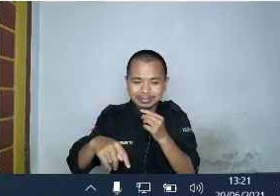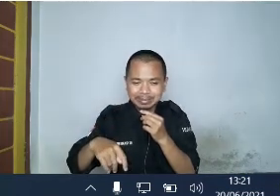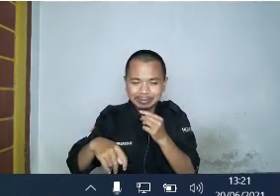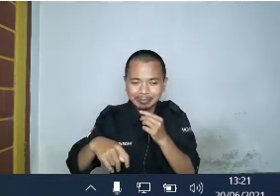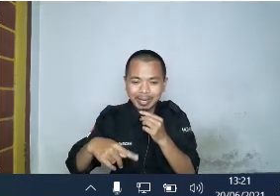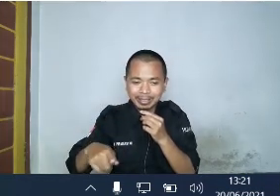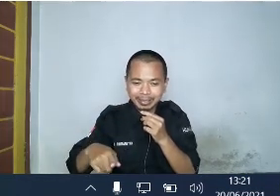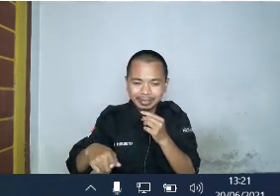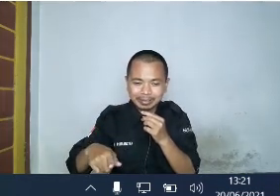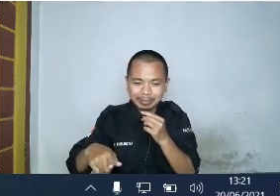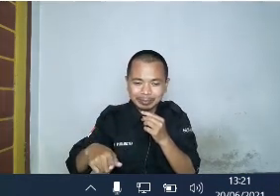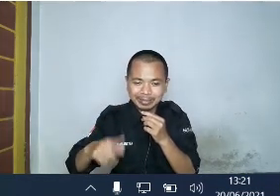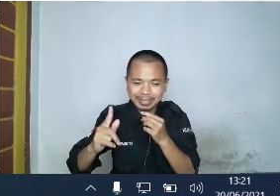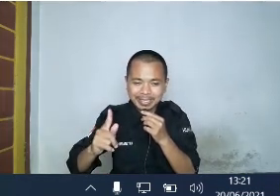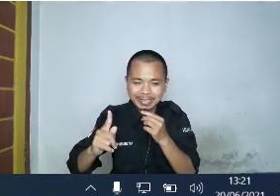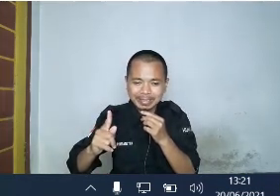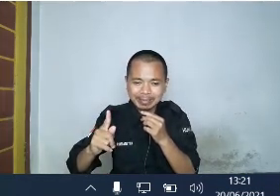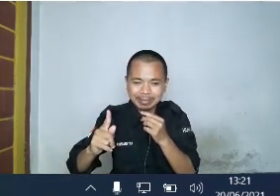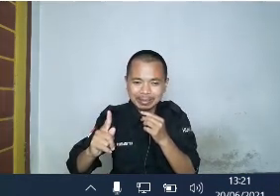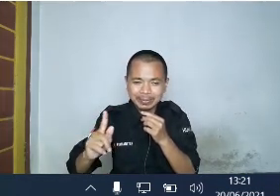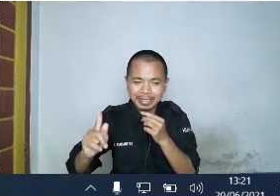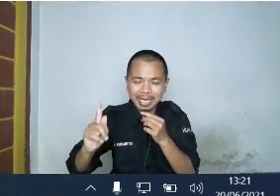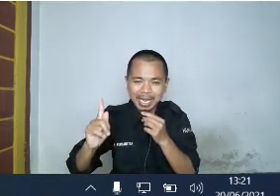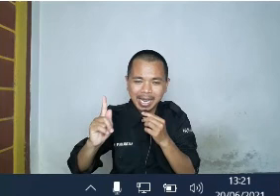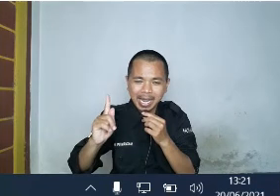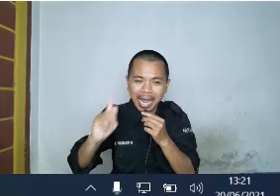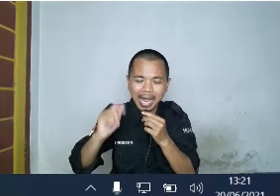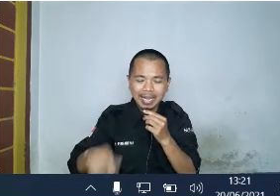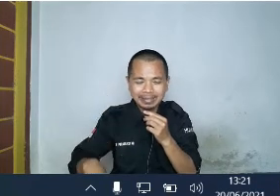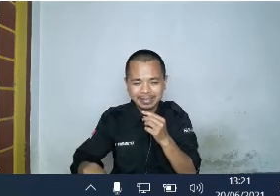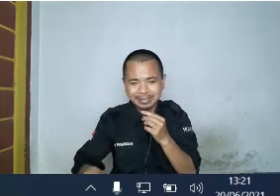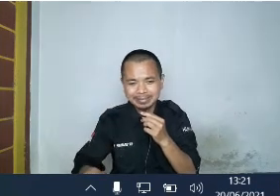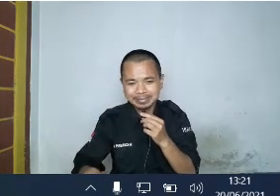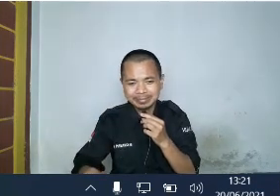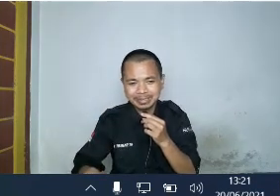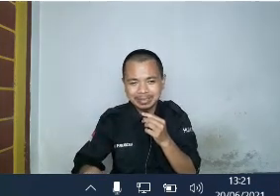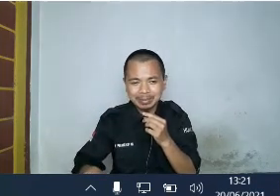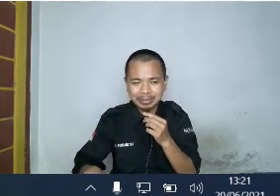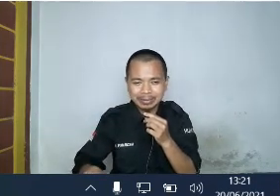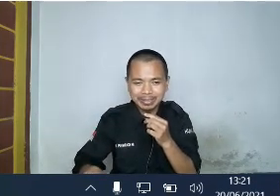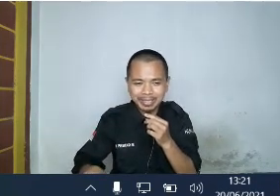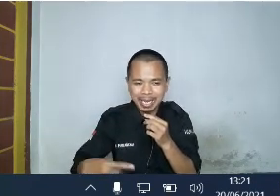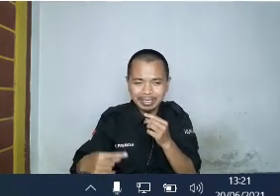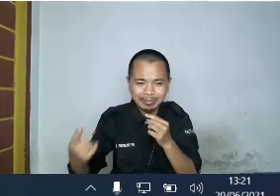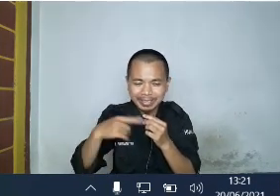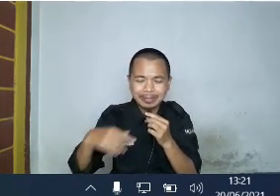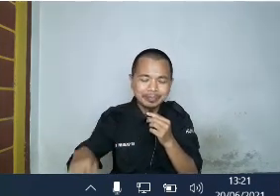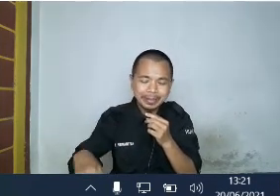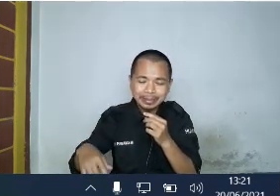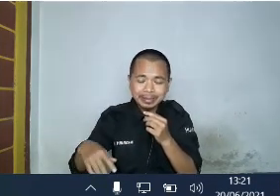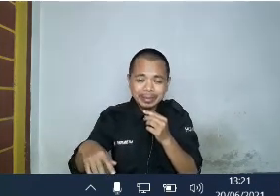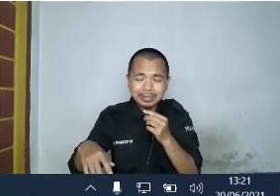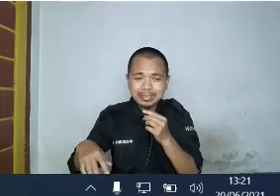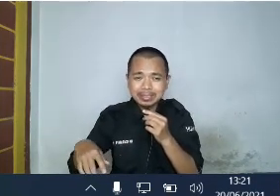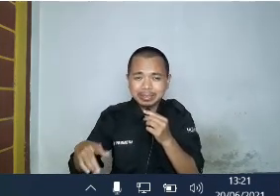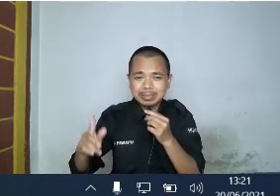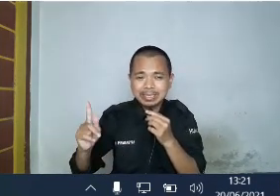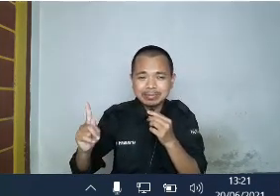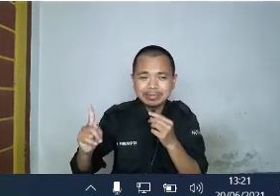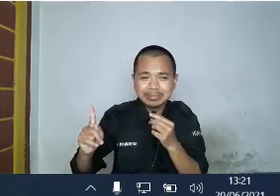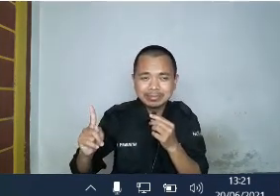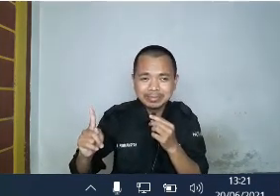nih 06.00 teman-teman ngerjain yang mata kuliah a design Mata kuliahnya a dan b